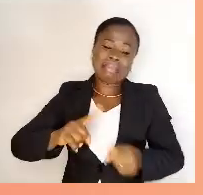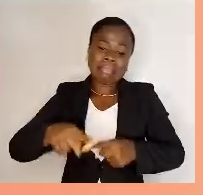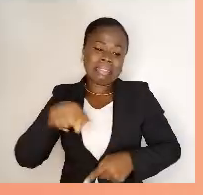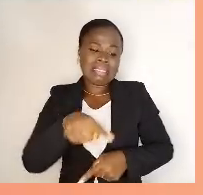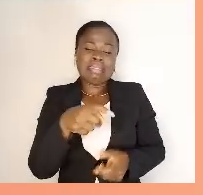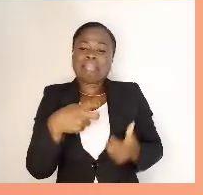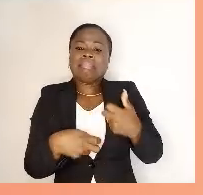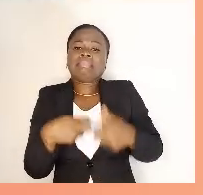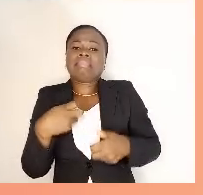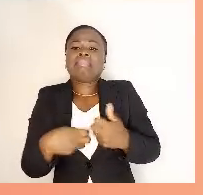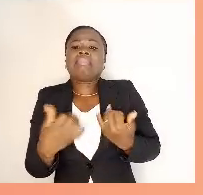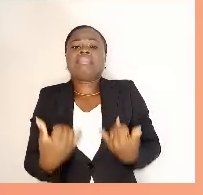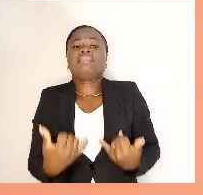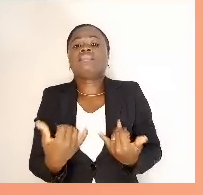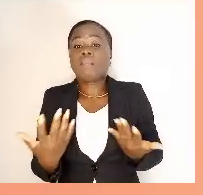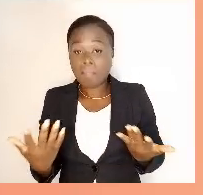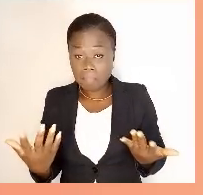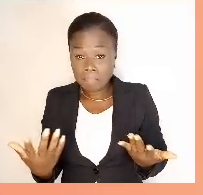ainsi atteint.